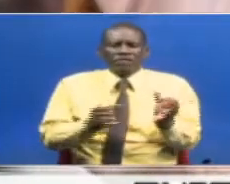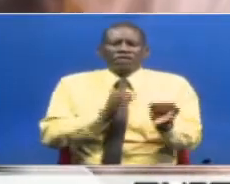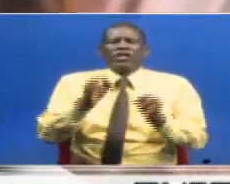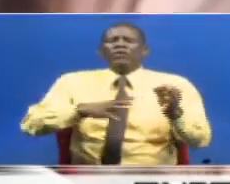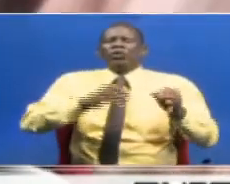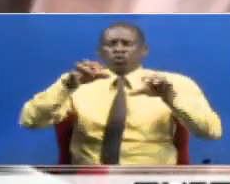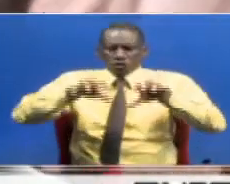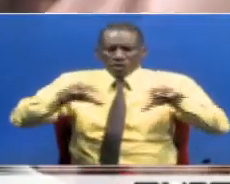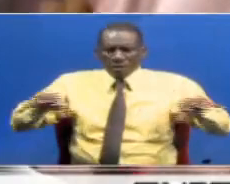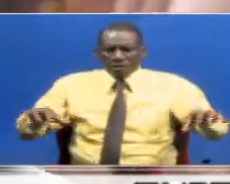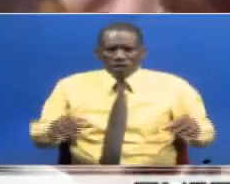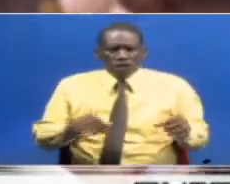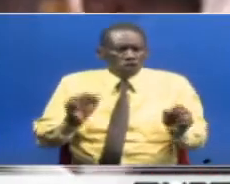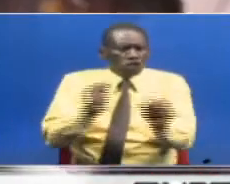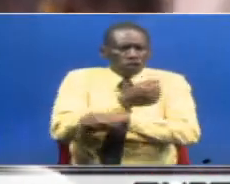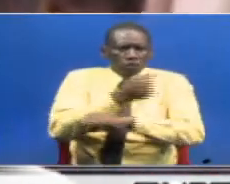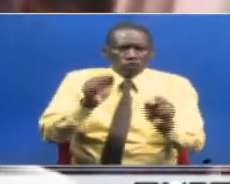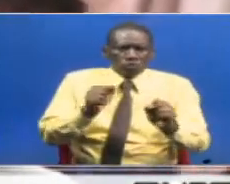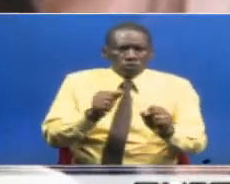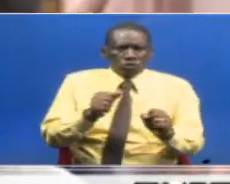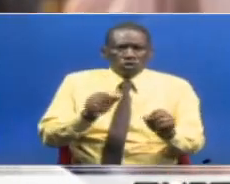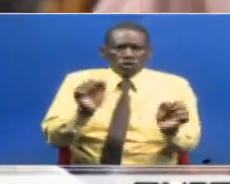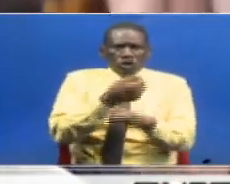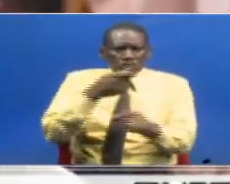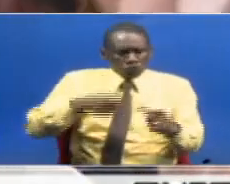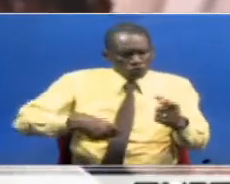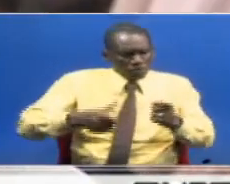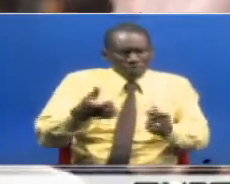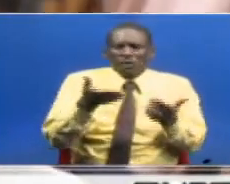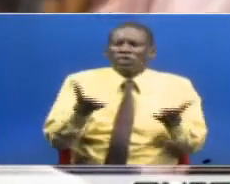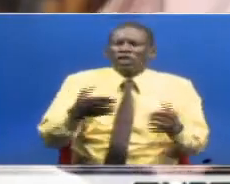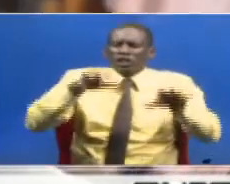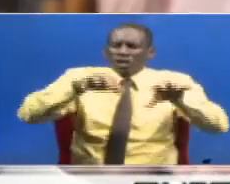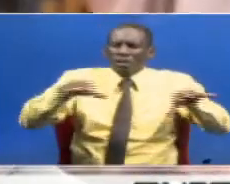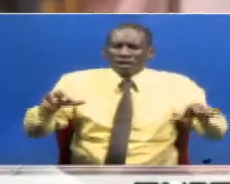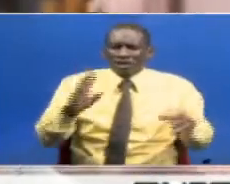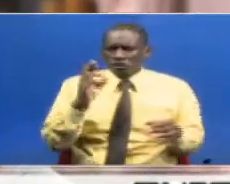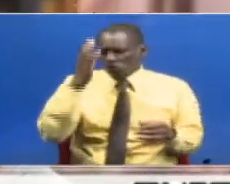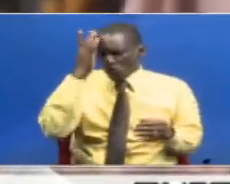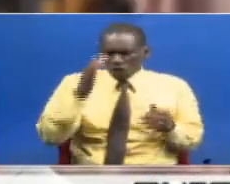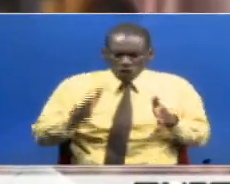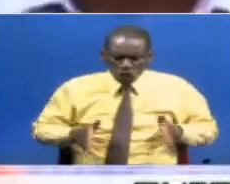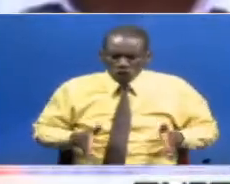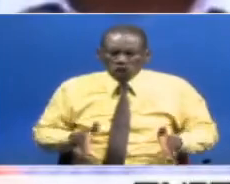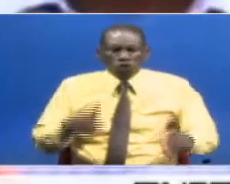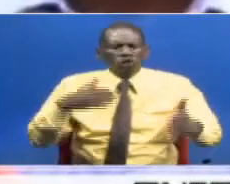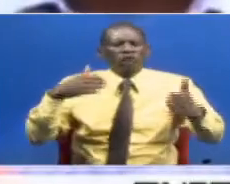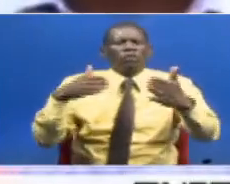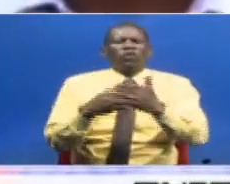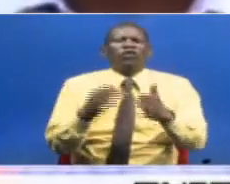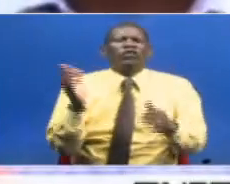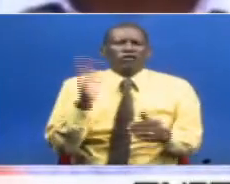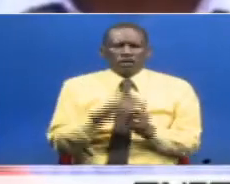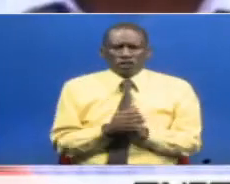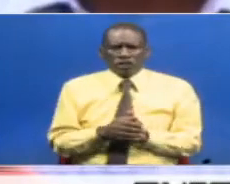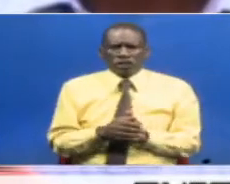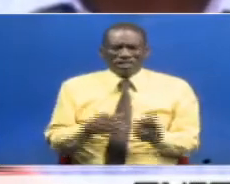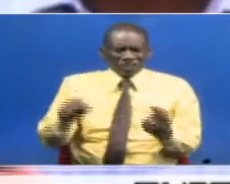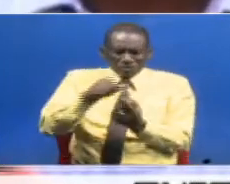soko hautapata vitu za kununua kwa sababu barabara imekatika. Specifically Kutulo